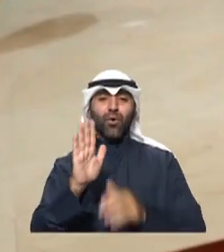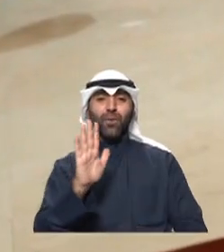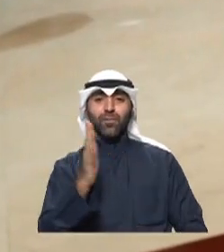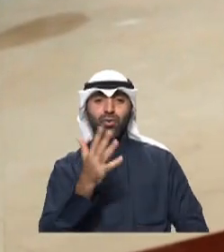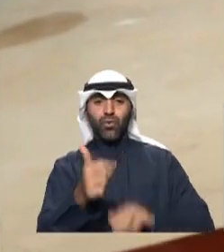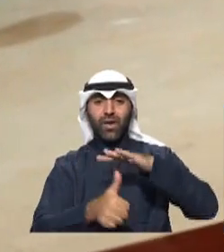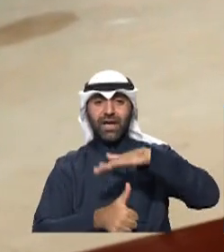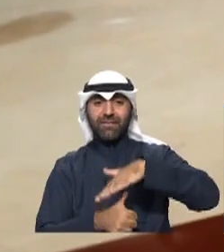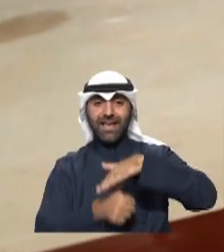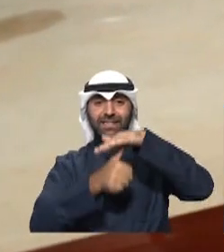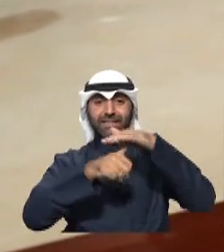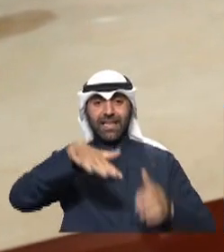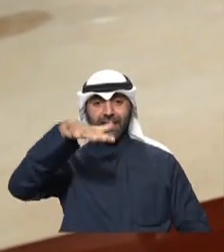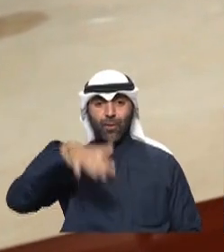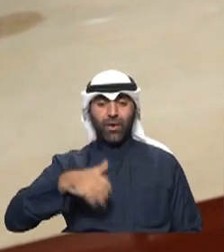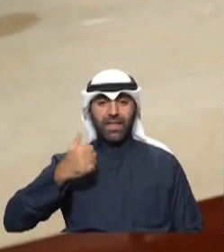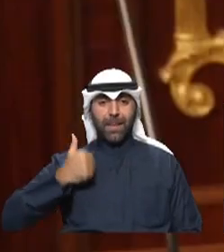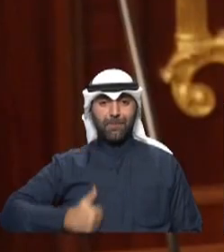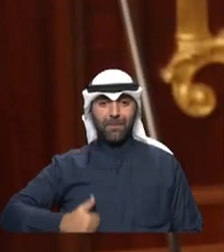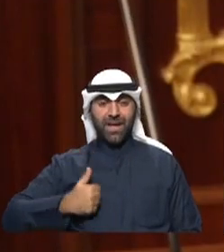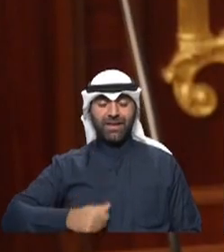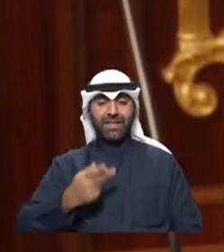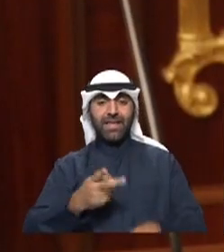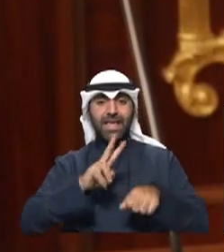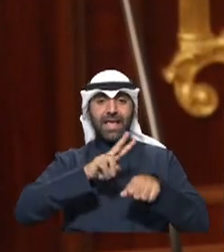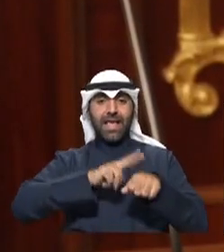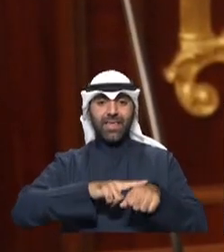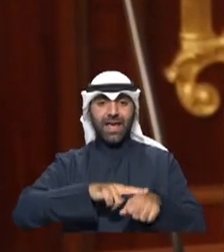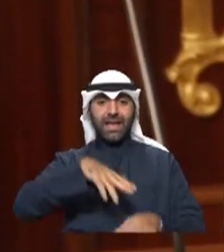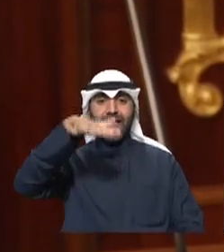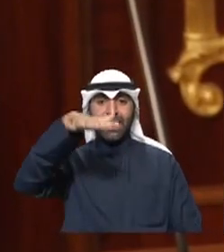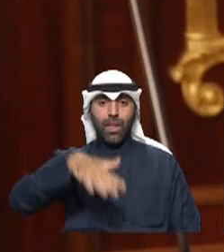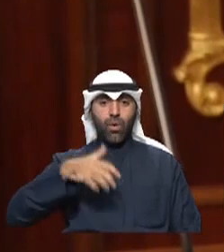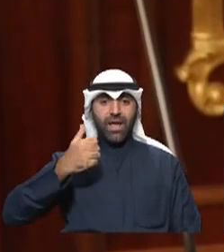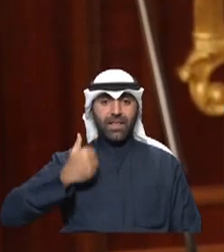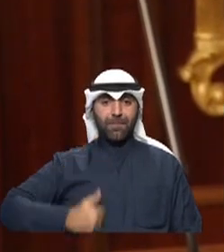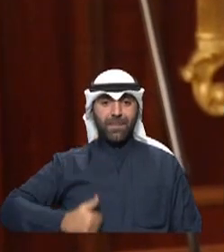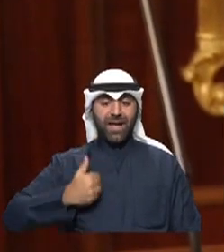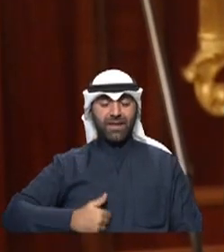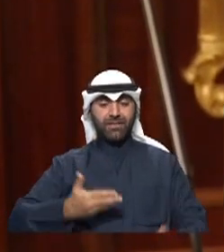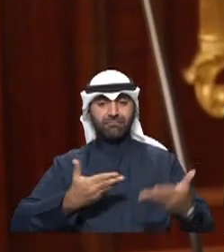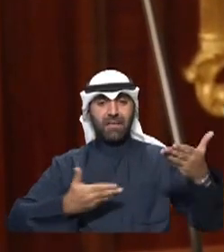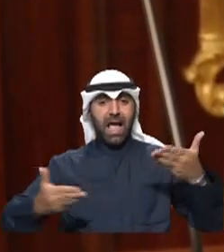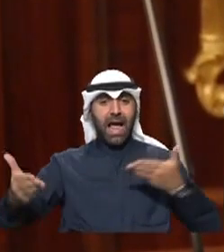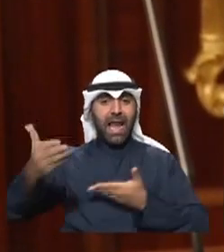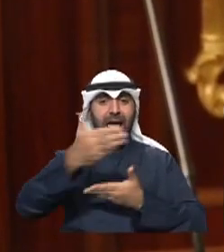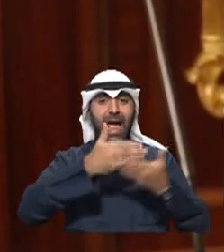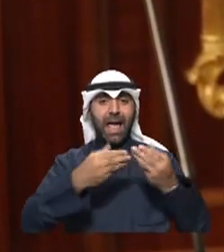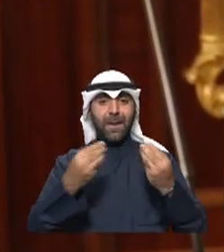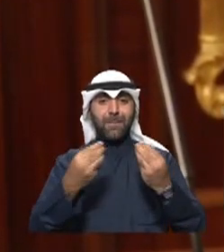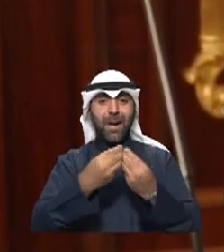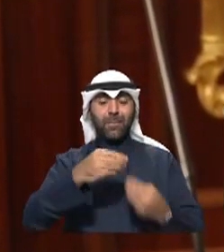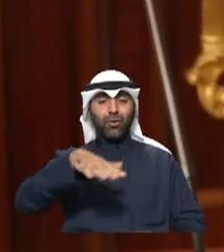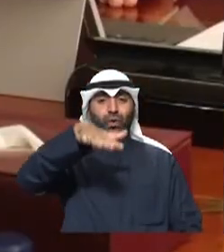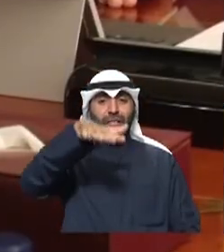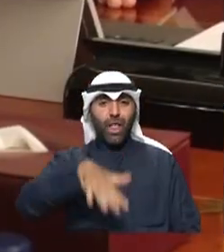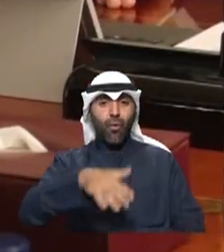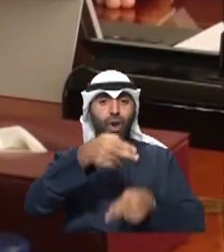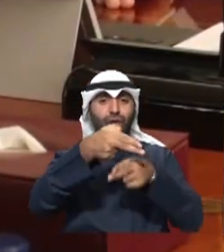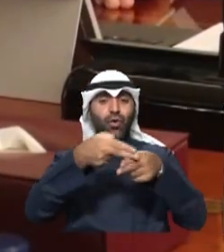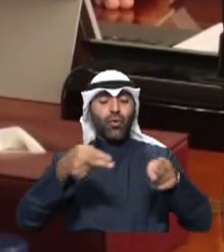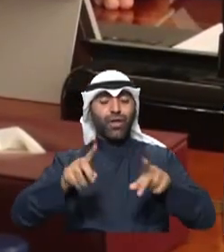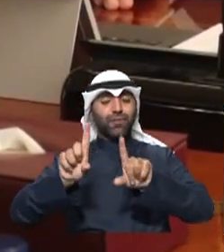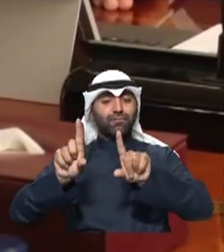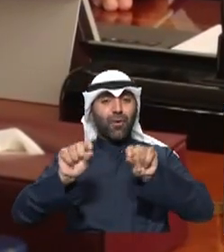الشقيقه والى الشعب البحريني الشقيق مؤكدا على عمق العلاقه الاخويه التاريخيه القائمه بين